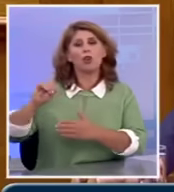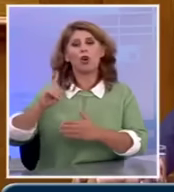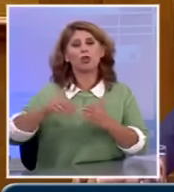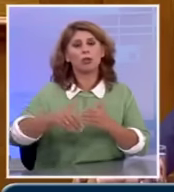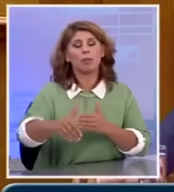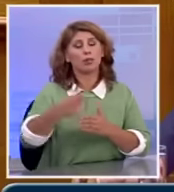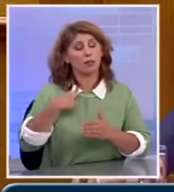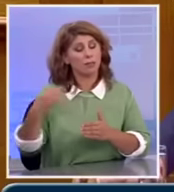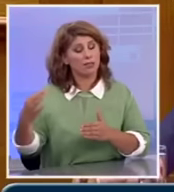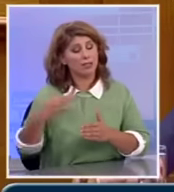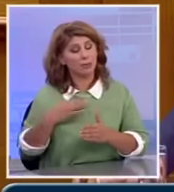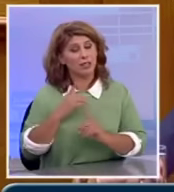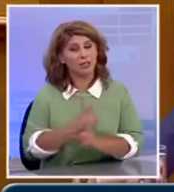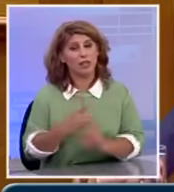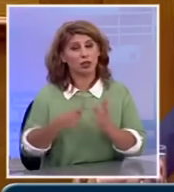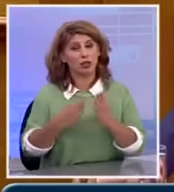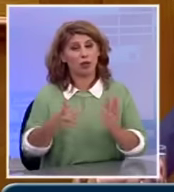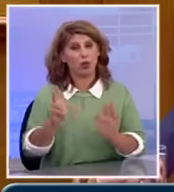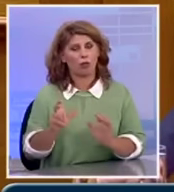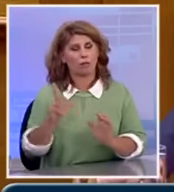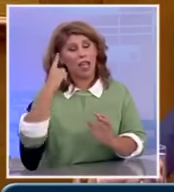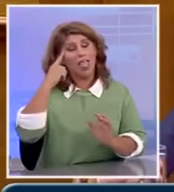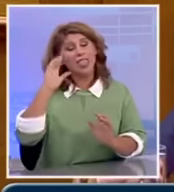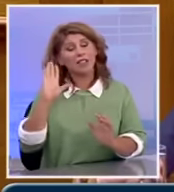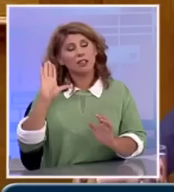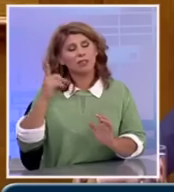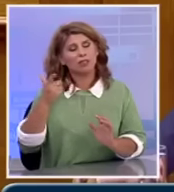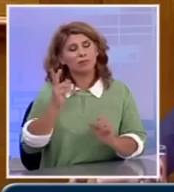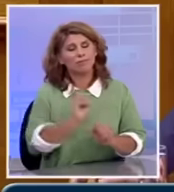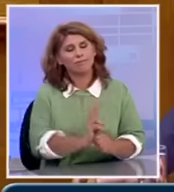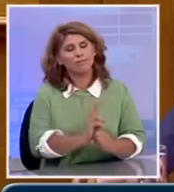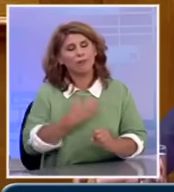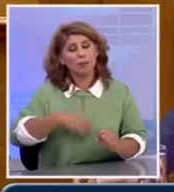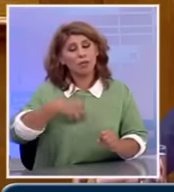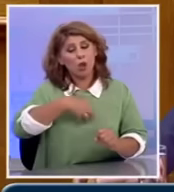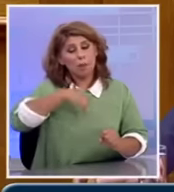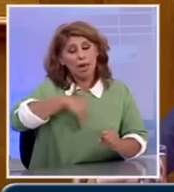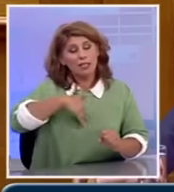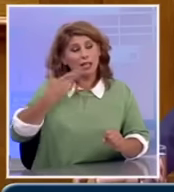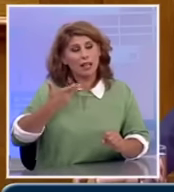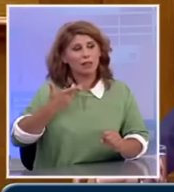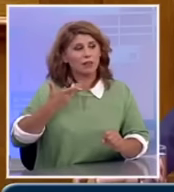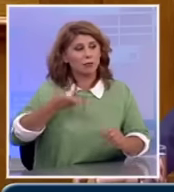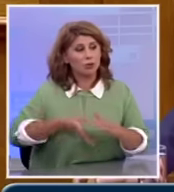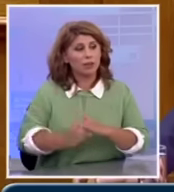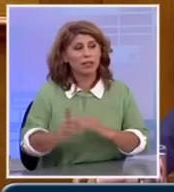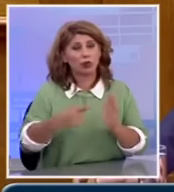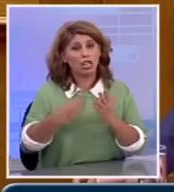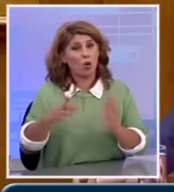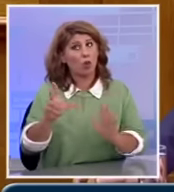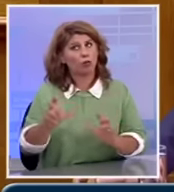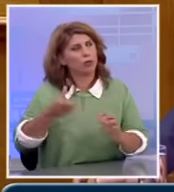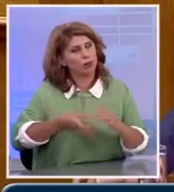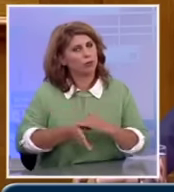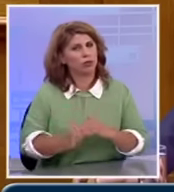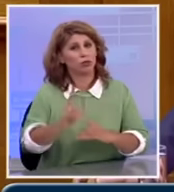ιδιαίτερη αναφορά στη δεκαετία του 0 80 δεν ξέρω τι κατάλοιπα μπορεί να έχεται από αυτά τα χρόνια πώς περνάγαμε τη δεκαετία του